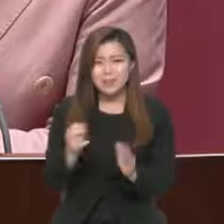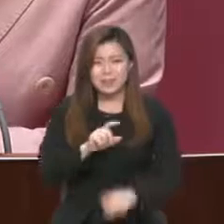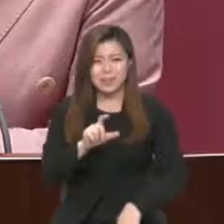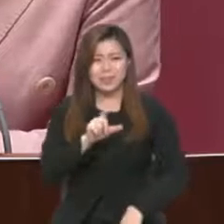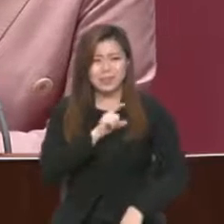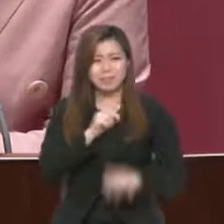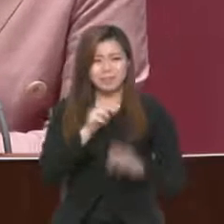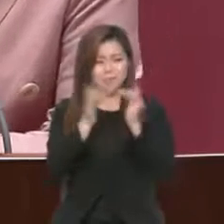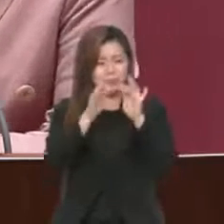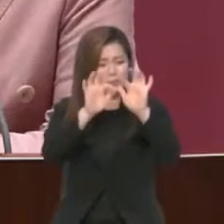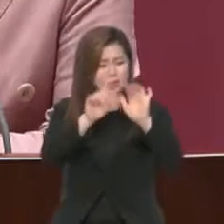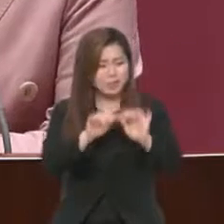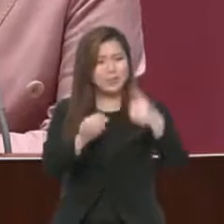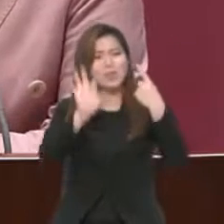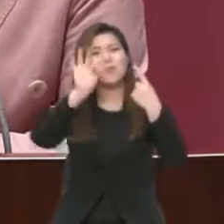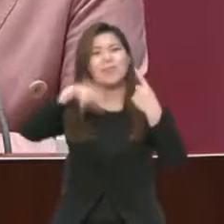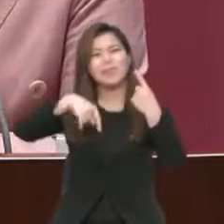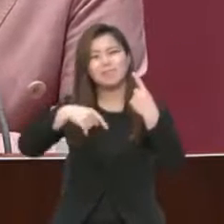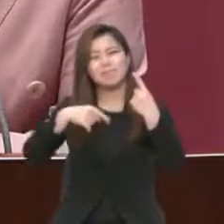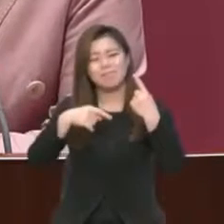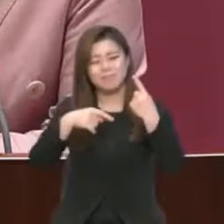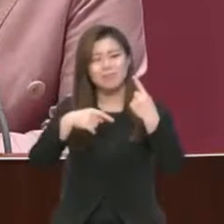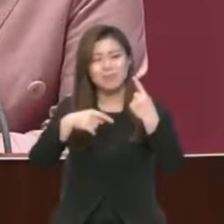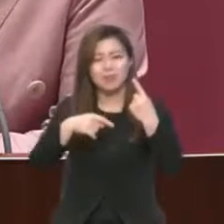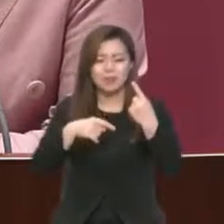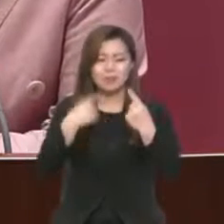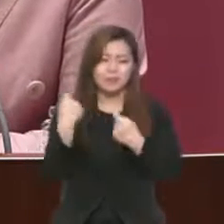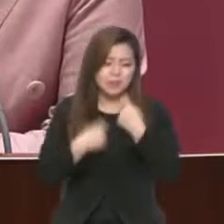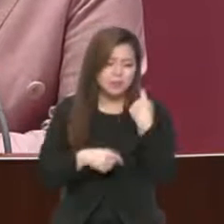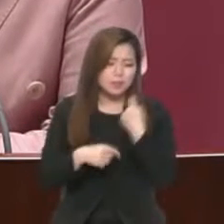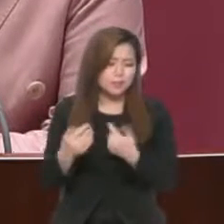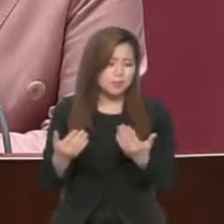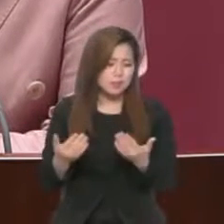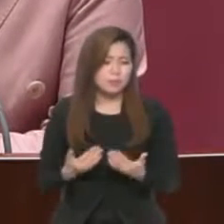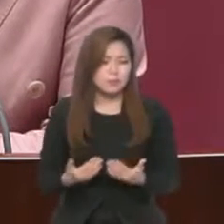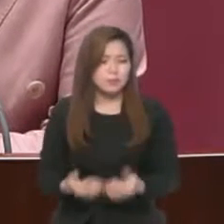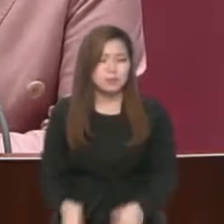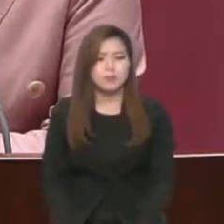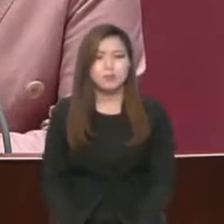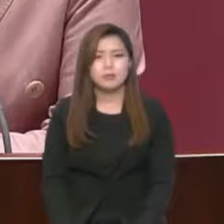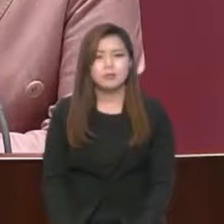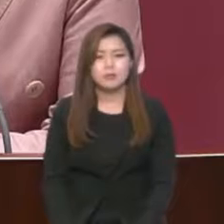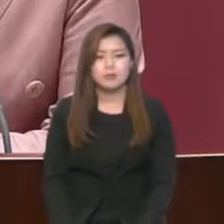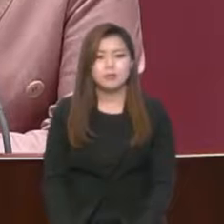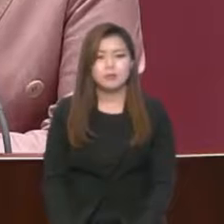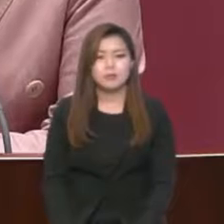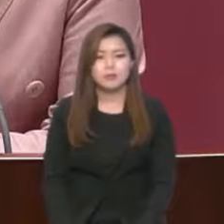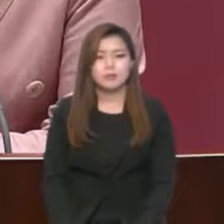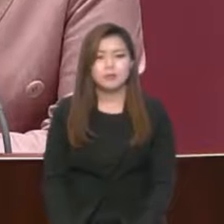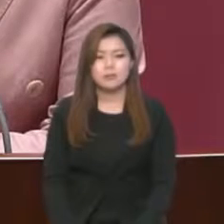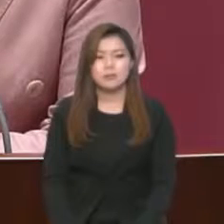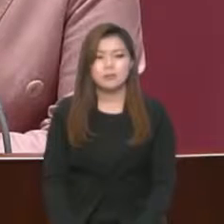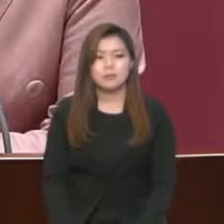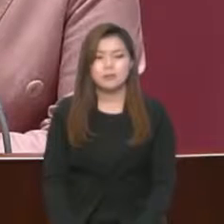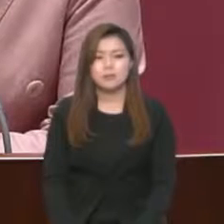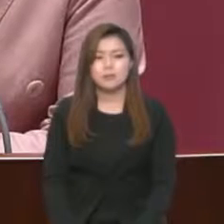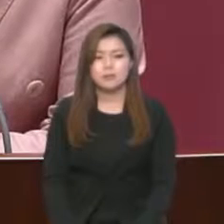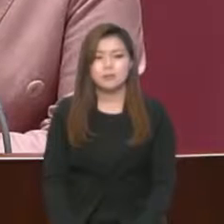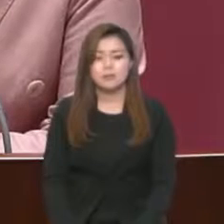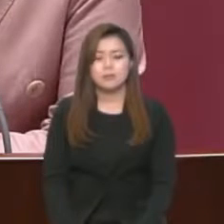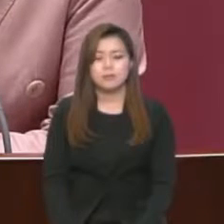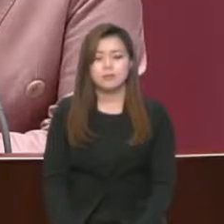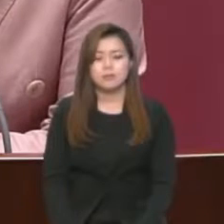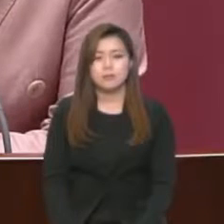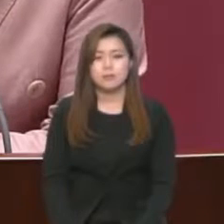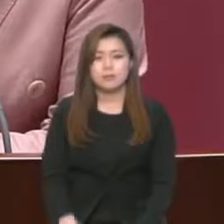올라갔다고 그러던데요. 상당히 마음의 상처를 많이 받은 것 같은데요. 이제 이것뿐만이 아닙니다.